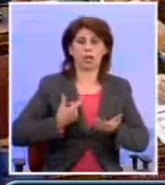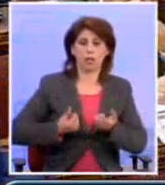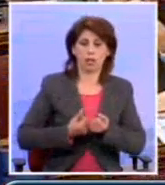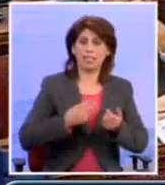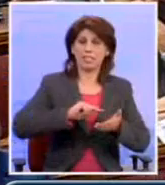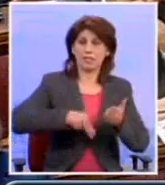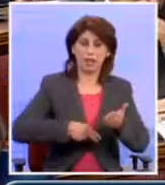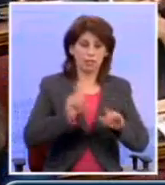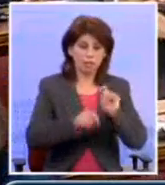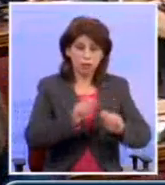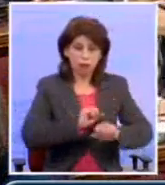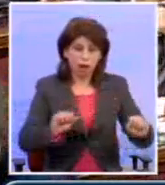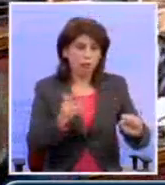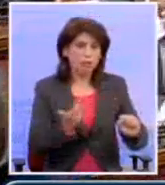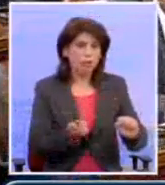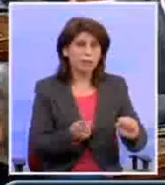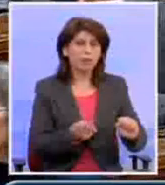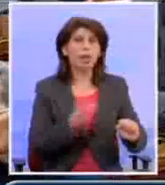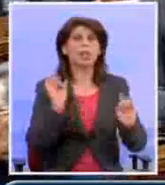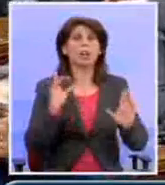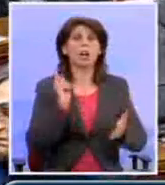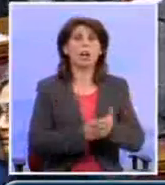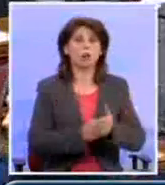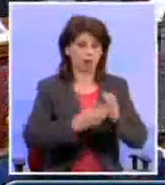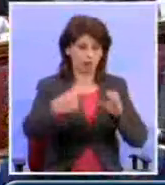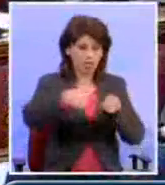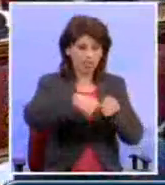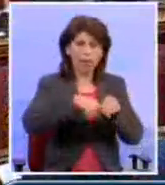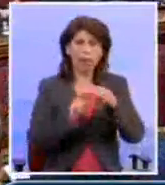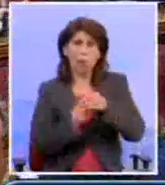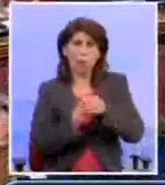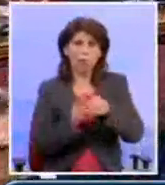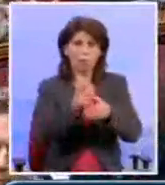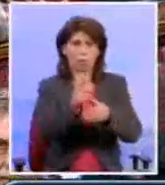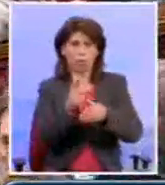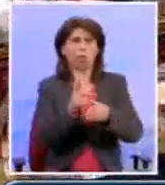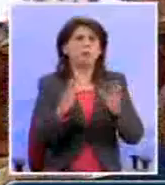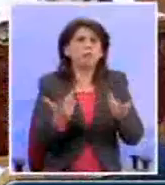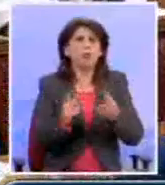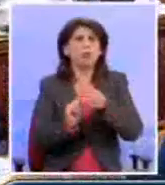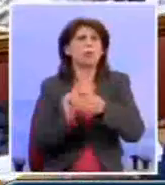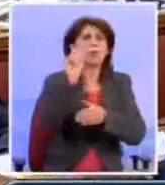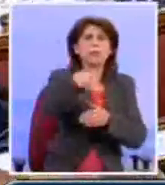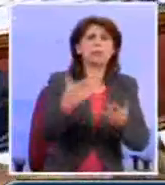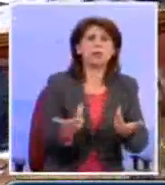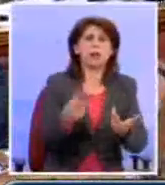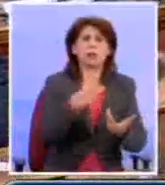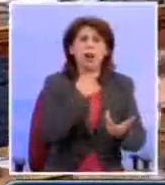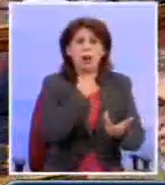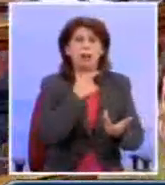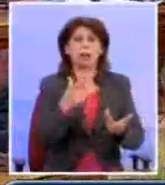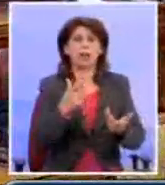συμβάσεις συντήρησης και χωρίς αγορά βλημάτων. Εξαιρετικά αναγκαία τα τελευταία 6 χρόνια για